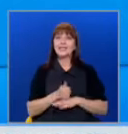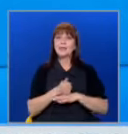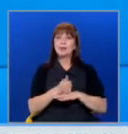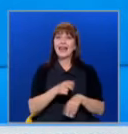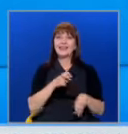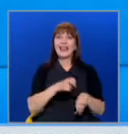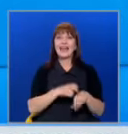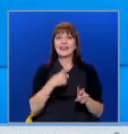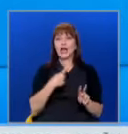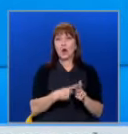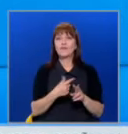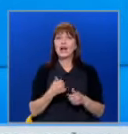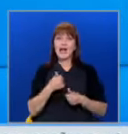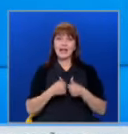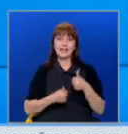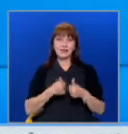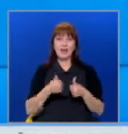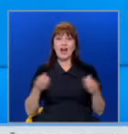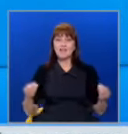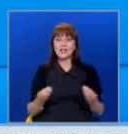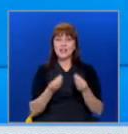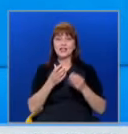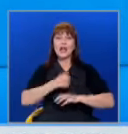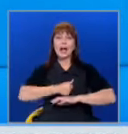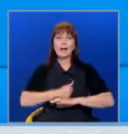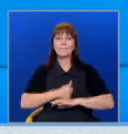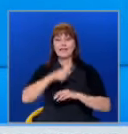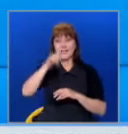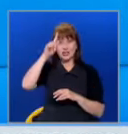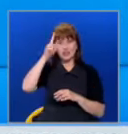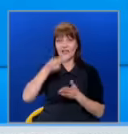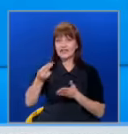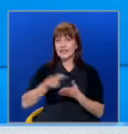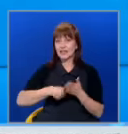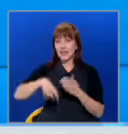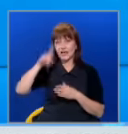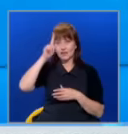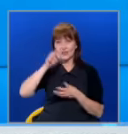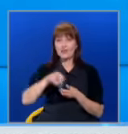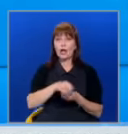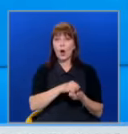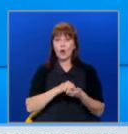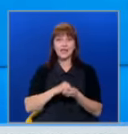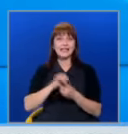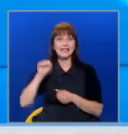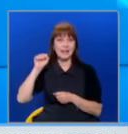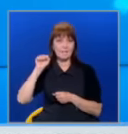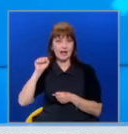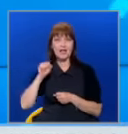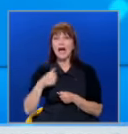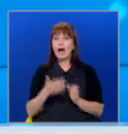Депутатът Деян Николов е кандидатурата на Възраждане за кмет на София. Той е секретар на Софийската организация на партията, а